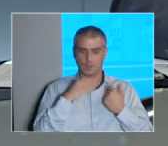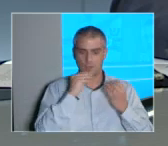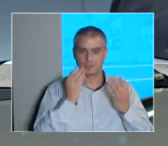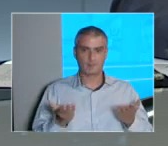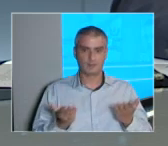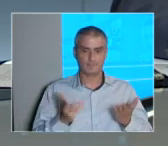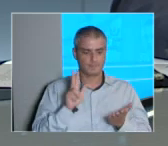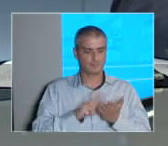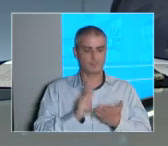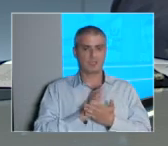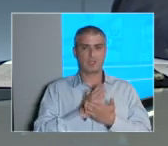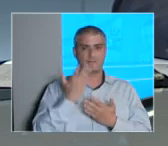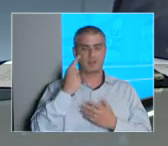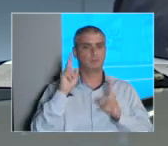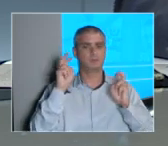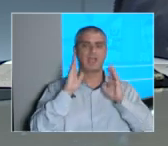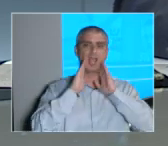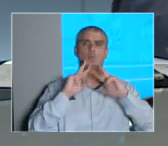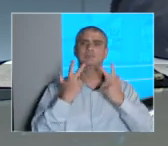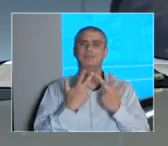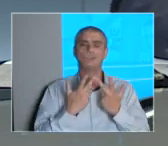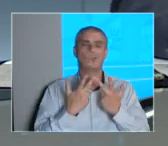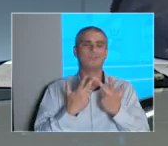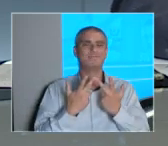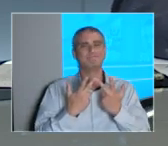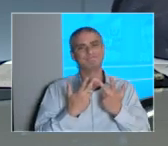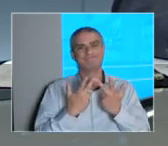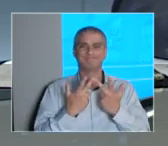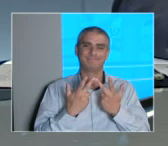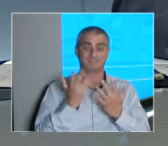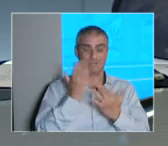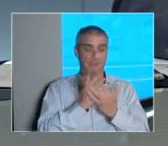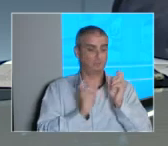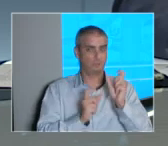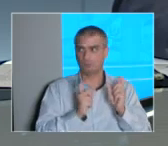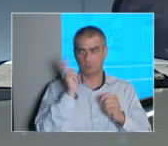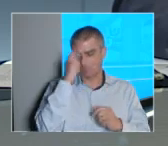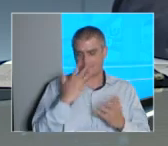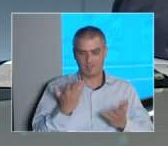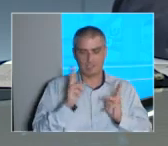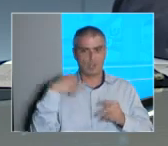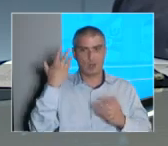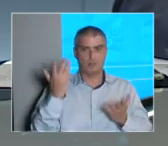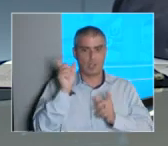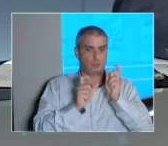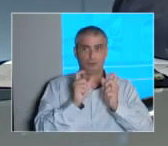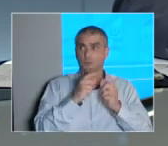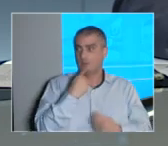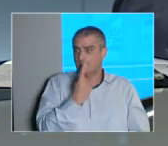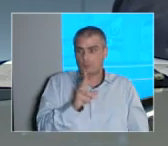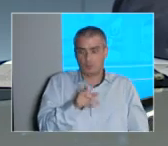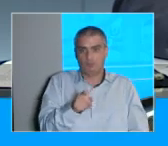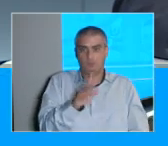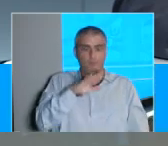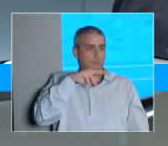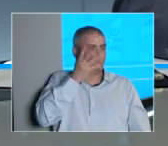מדברים, בגץ קבע בשעתו את המושג אמון הציבור, חצי מהאוכלוסייה לא מבין איך יכול להיות שאנשים עם התבטאות כזאת